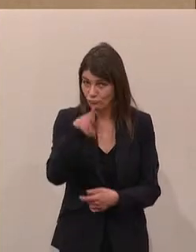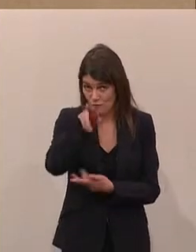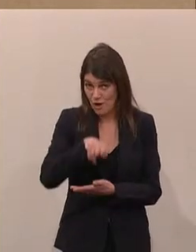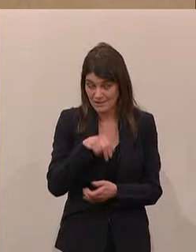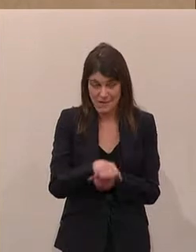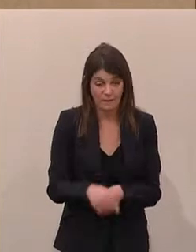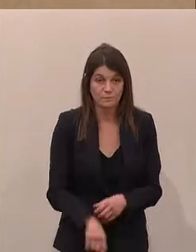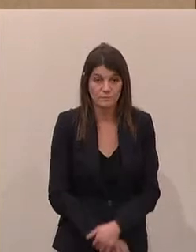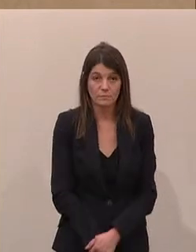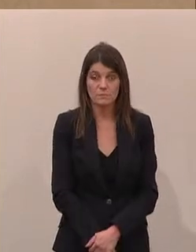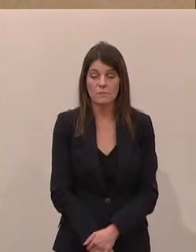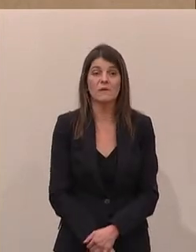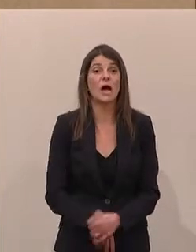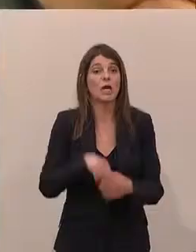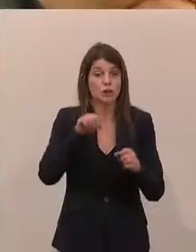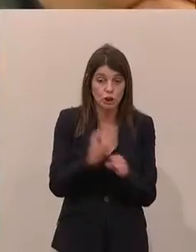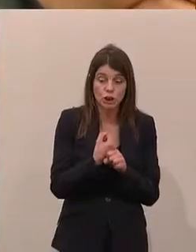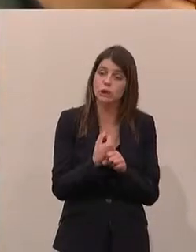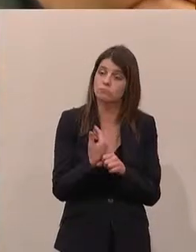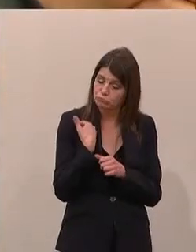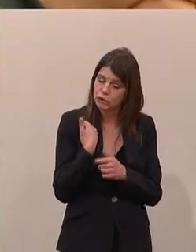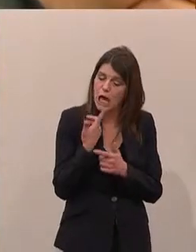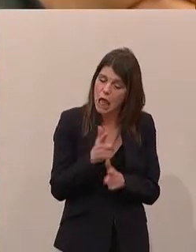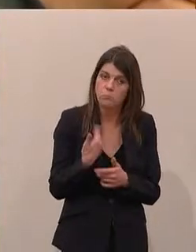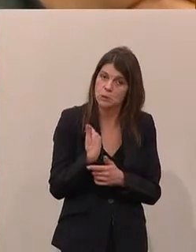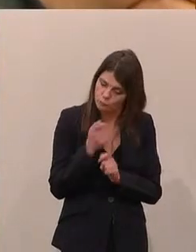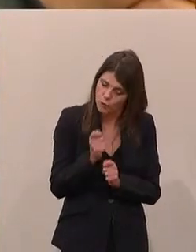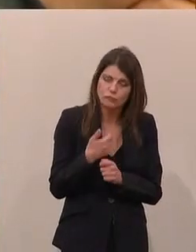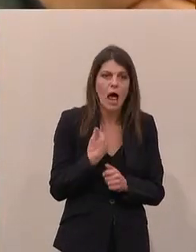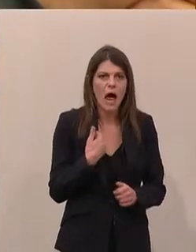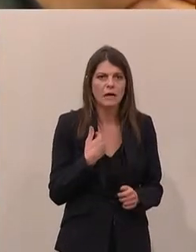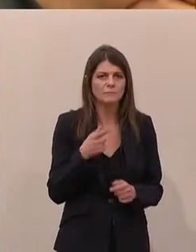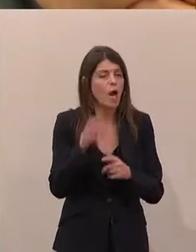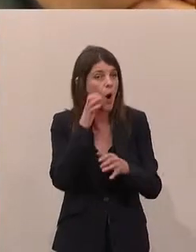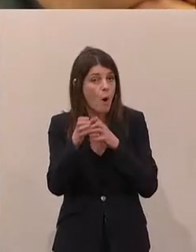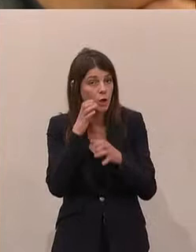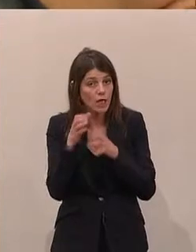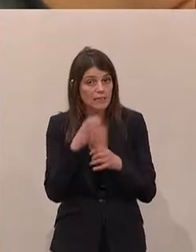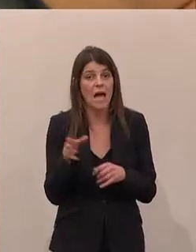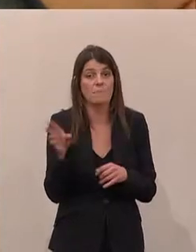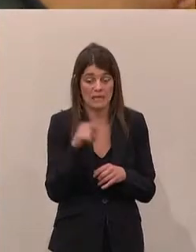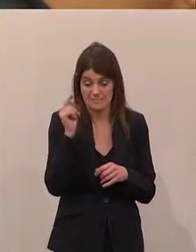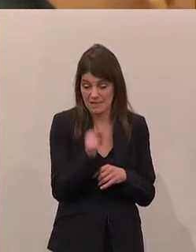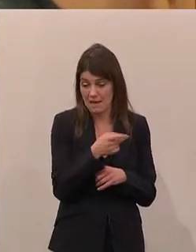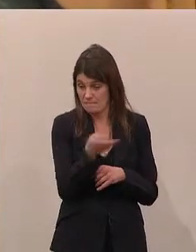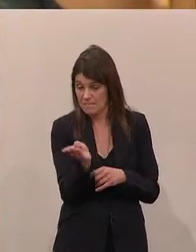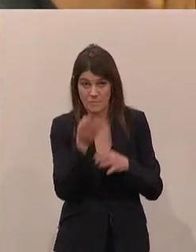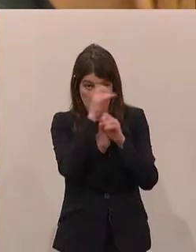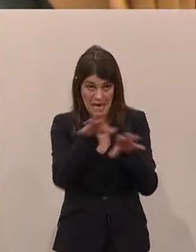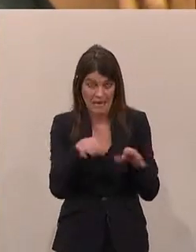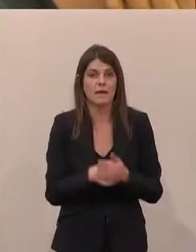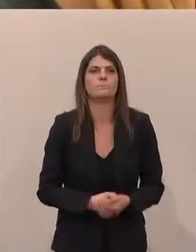vor. Ansonsten erlaube ich mir vorzuschlagen, die Kommunikation mit diesen Medien, also